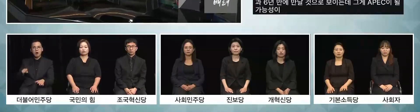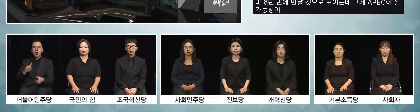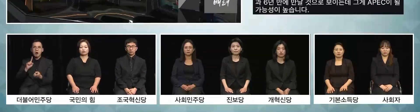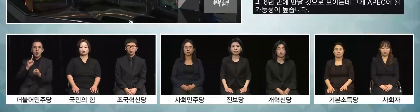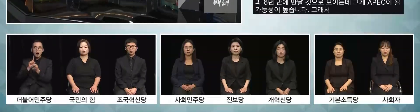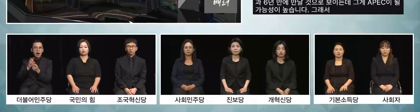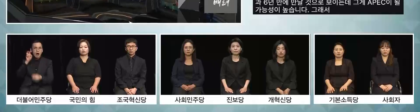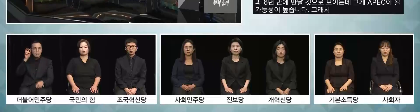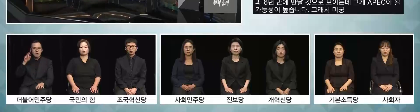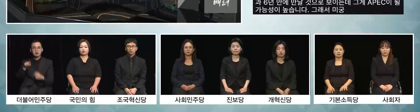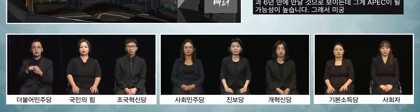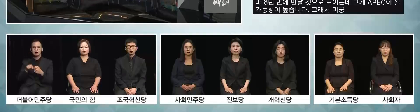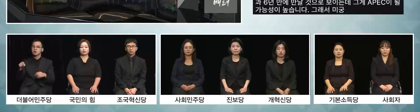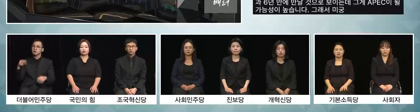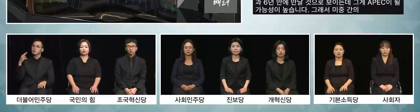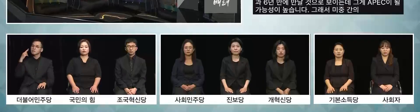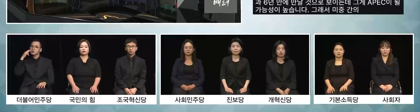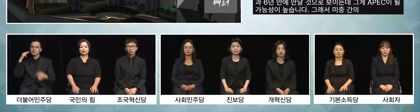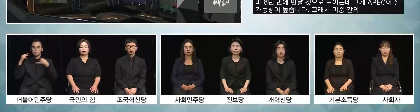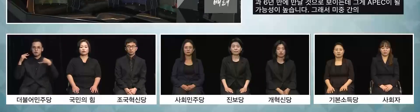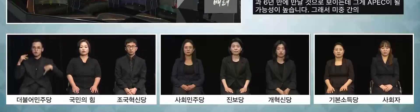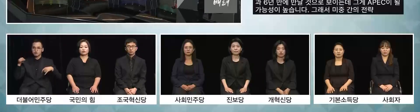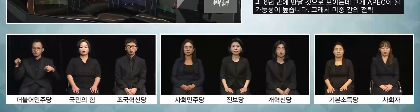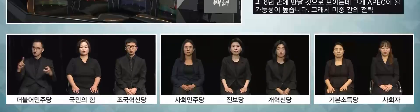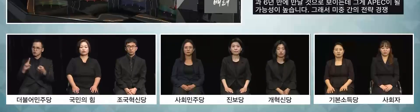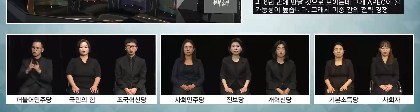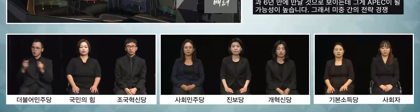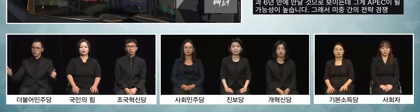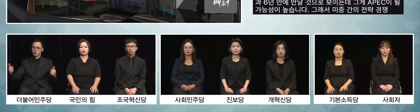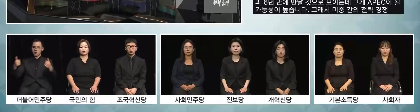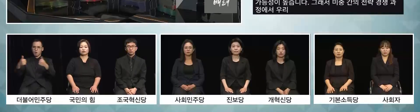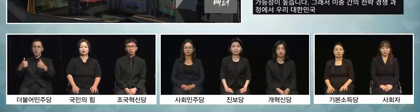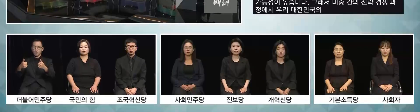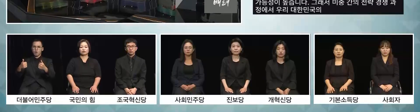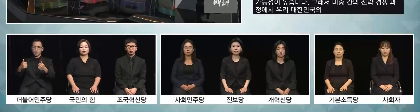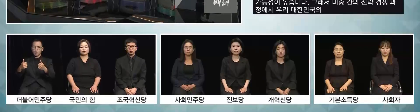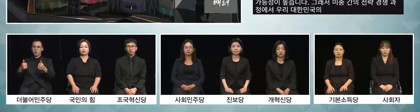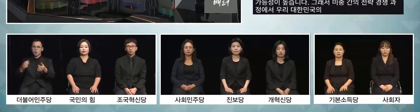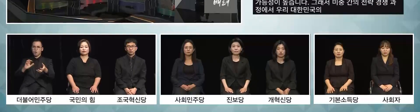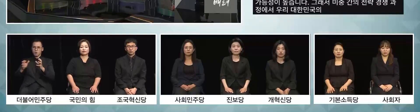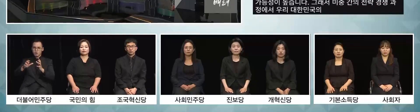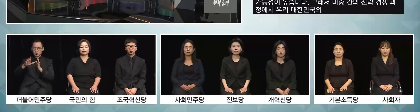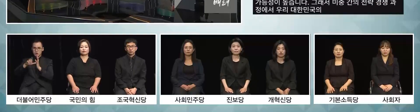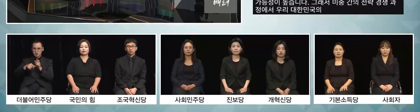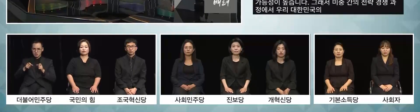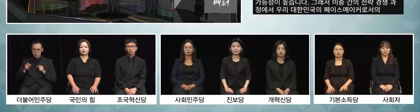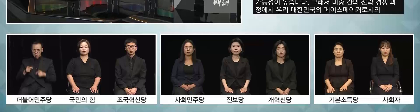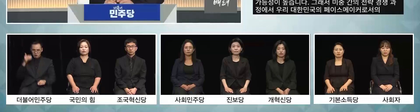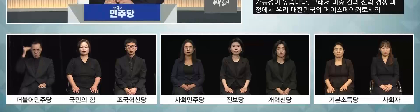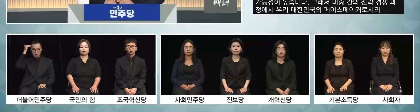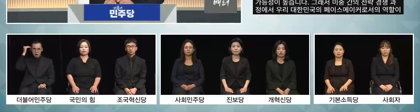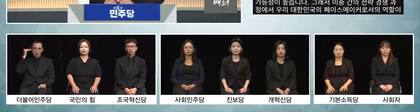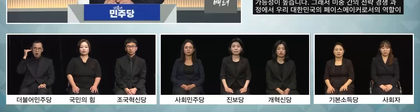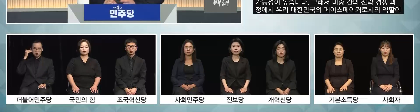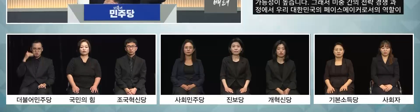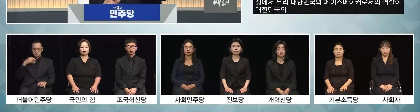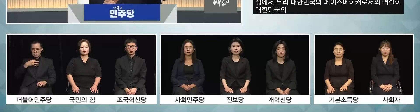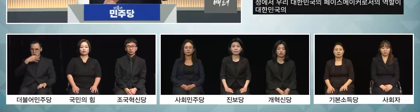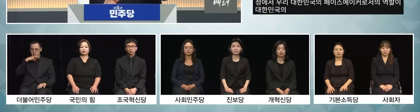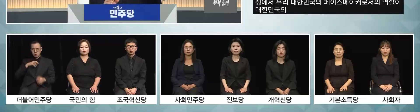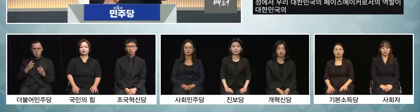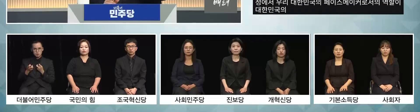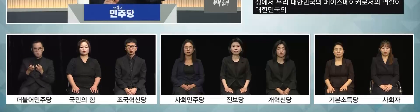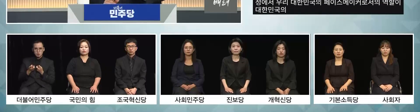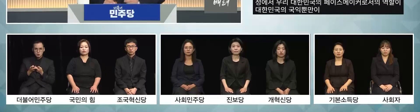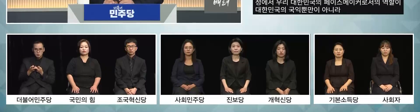미중 간의 전략 경쟁 과정에서 우리 대한민국의 페이스메이커로서 역할이 대한민국의 국익뿐만